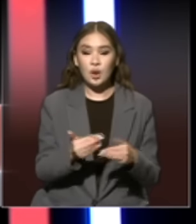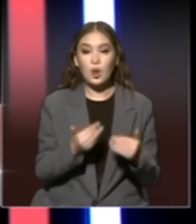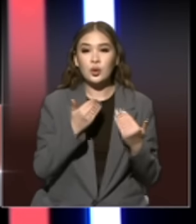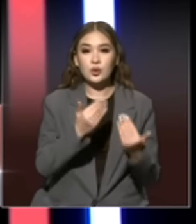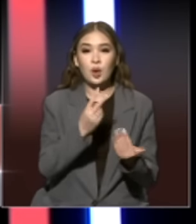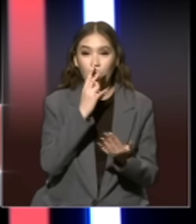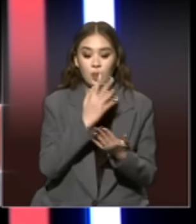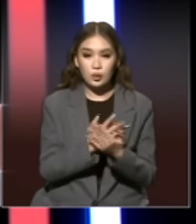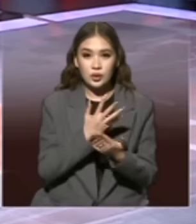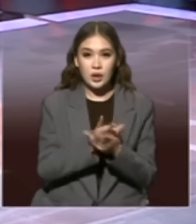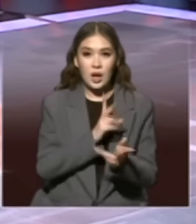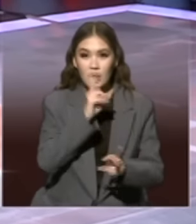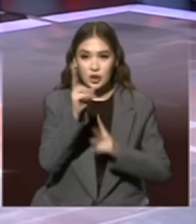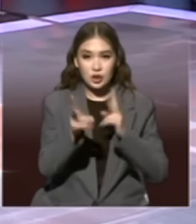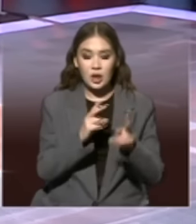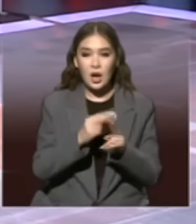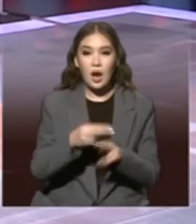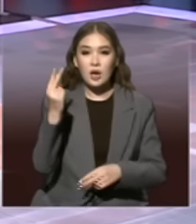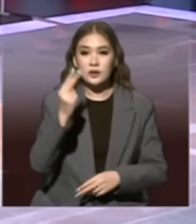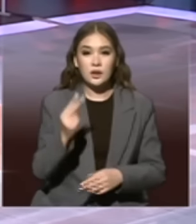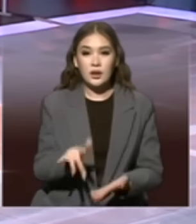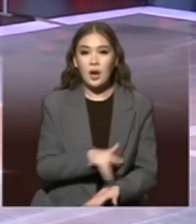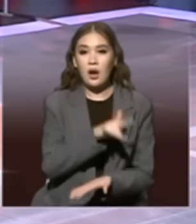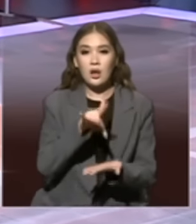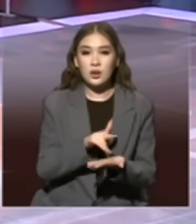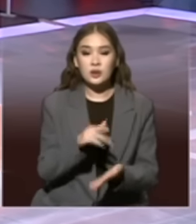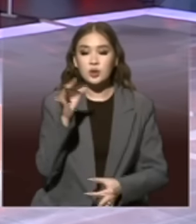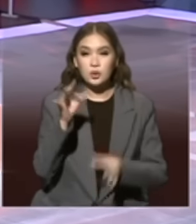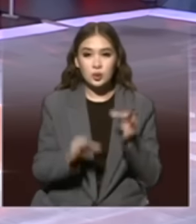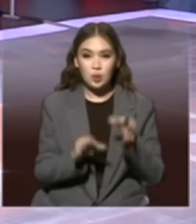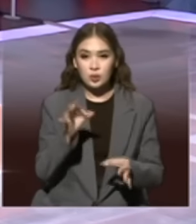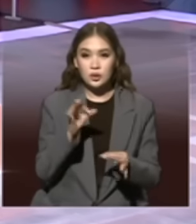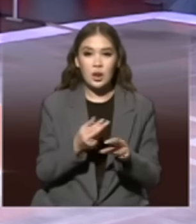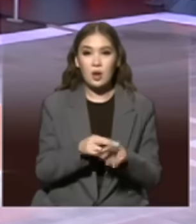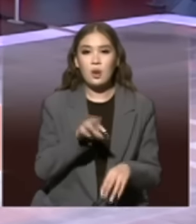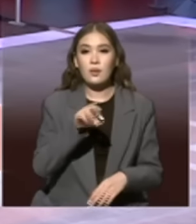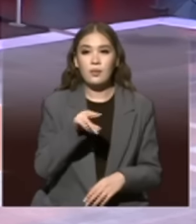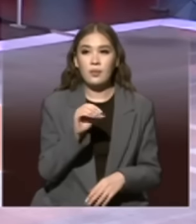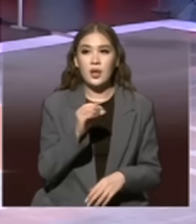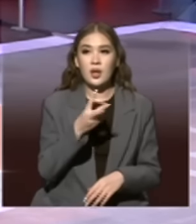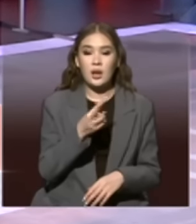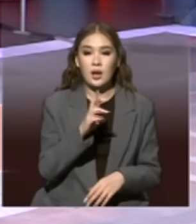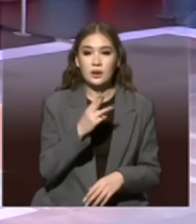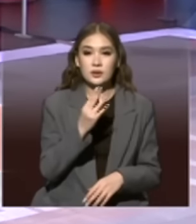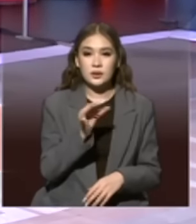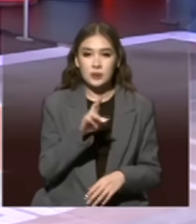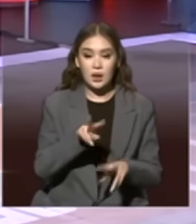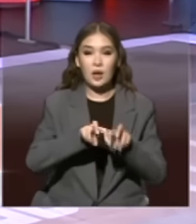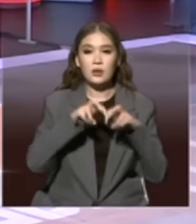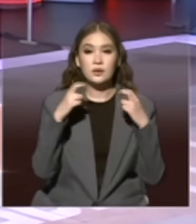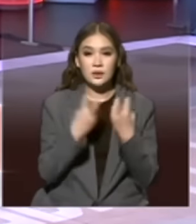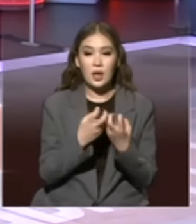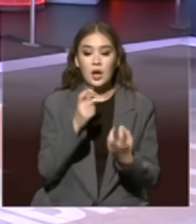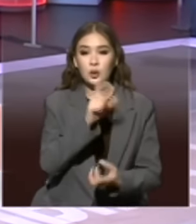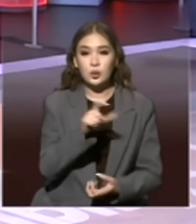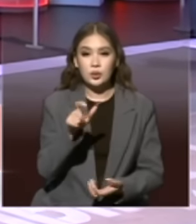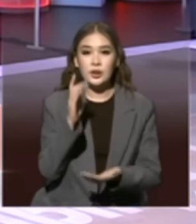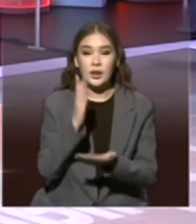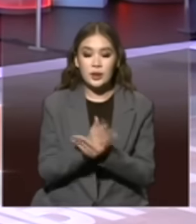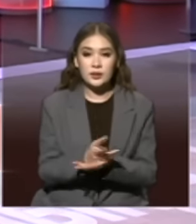көрсеткен шағымы Астана қалалық сотының осы апелляциялық алқасы бар. Сол алқада